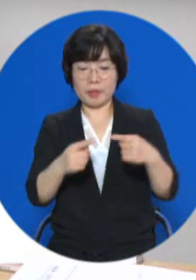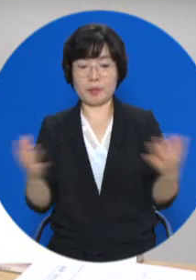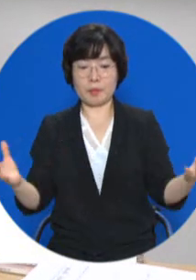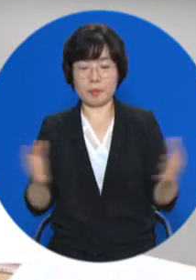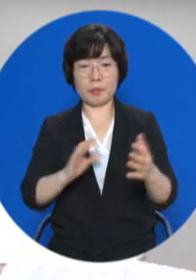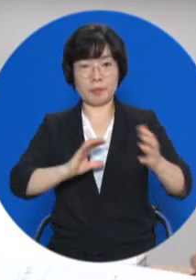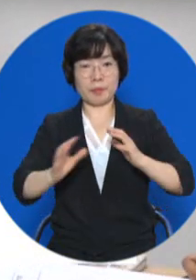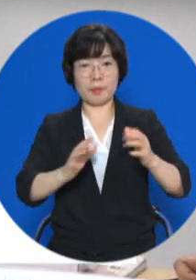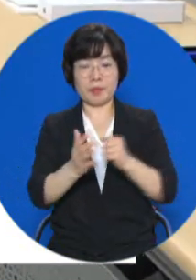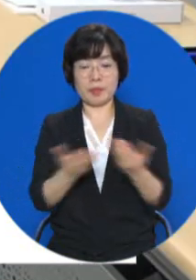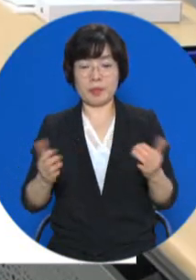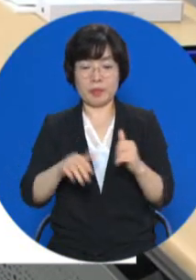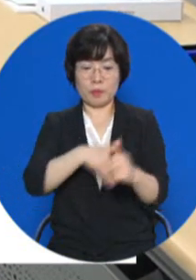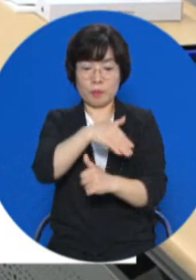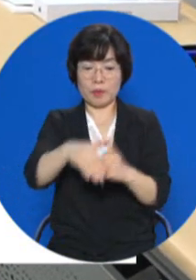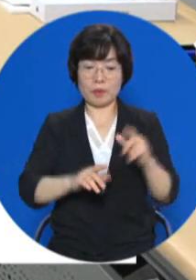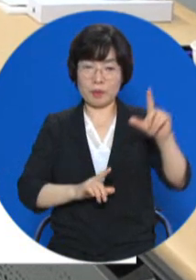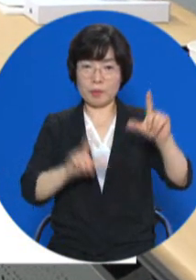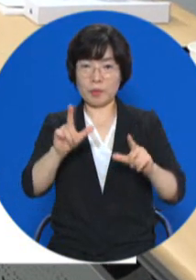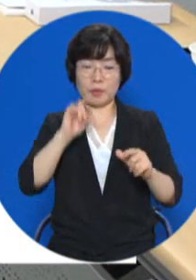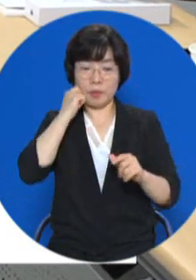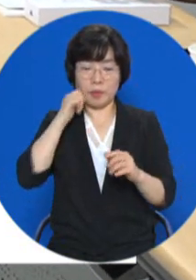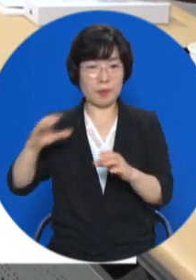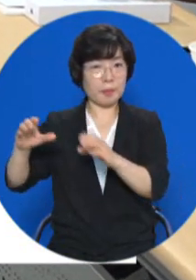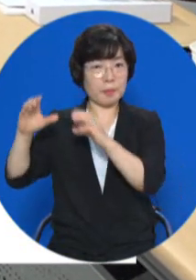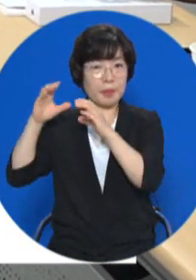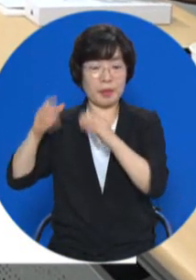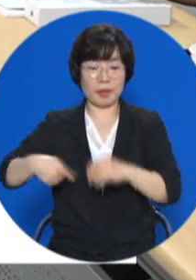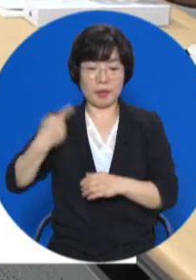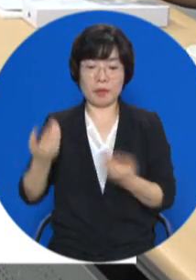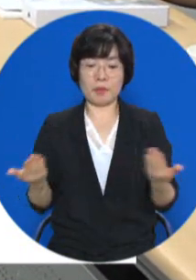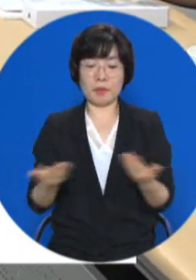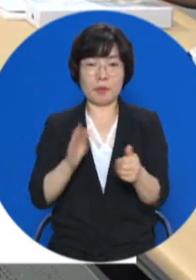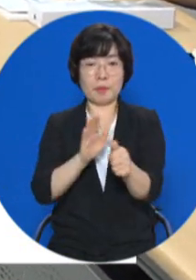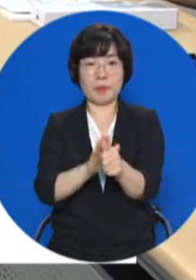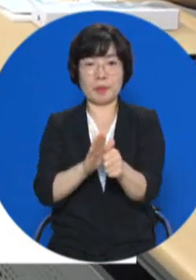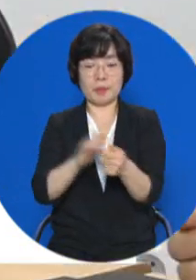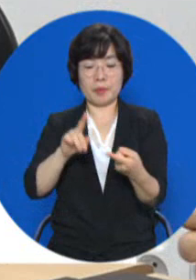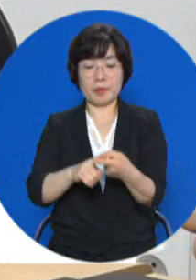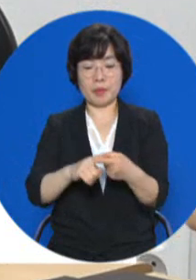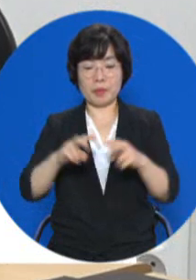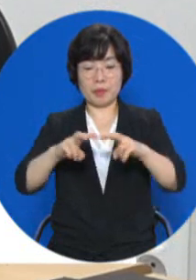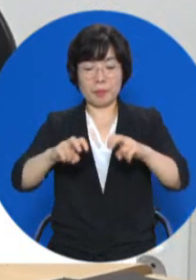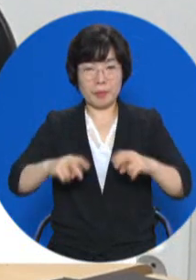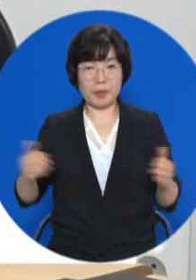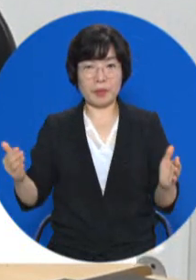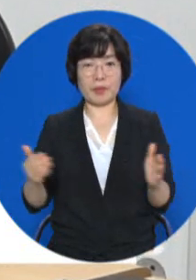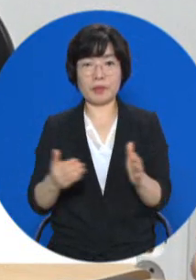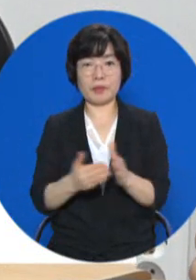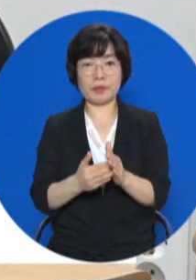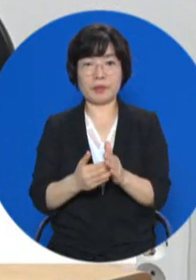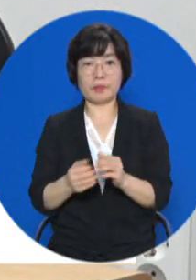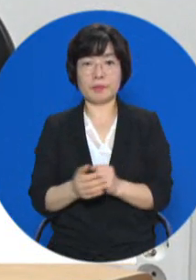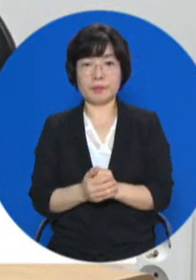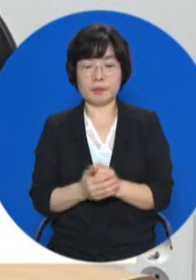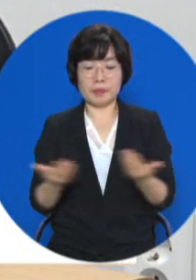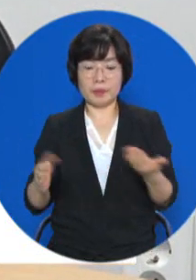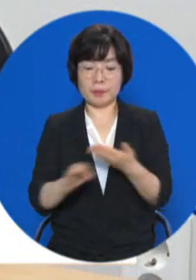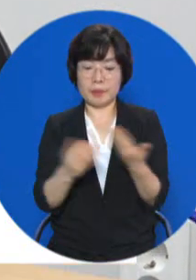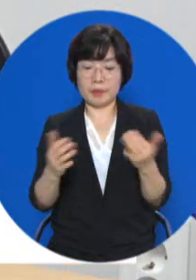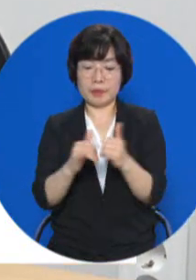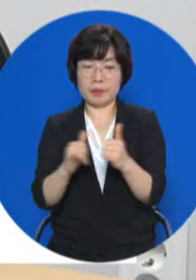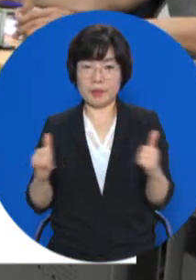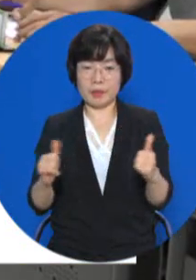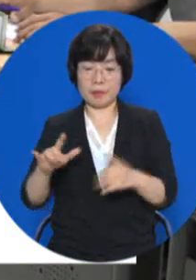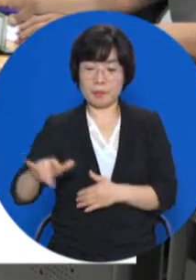갖고 노동환경 실태와 어려움을 듣고 이후 지원 방향을 모색했습니다. 간담회에서는 비정규직